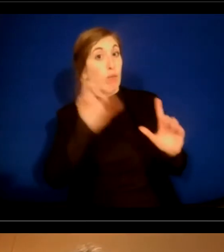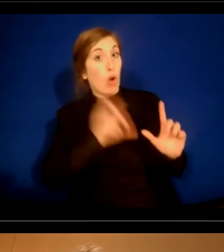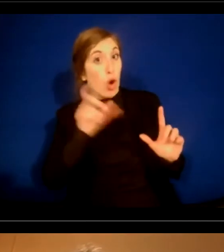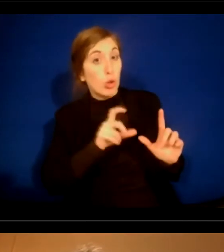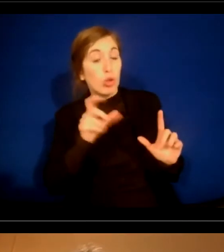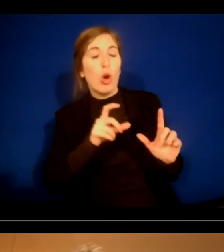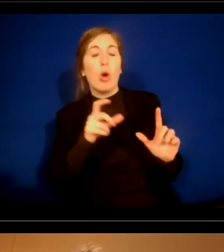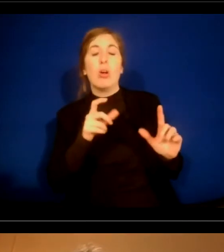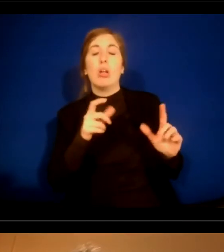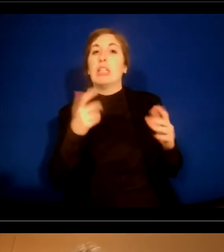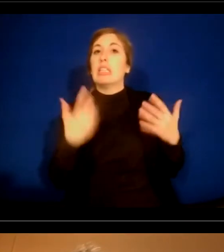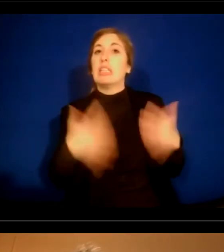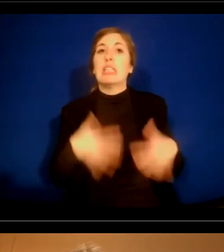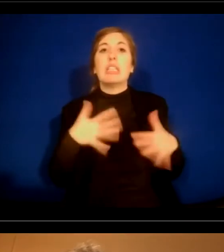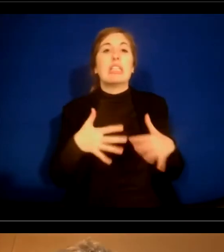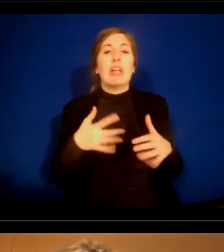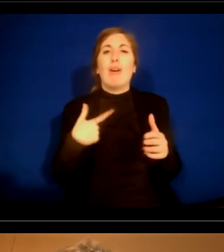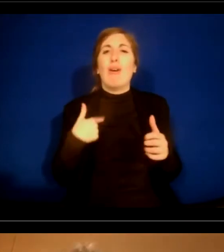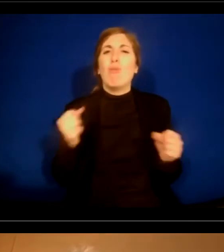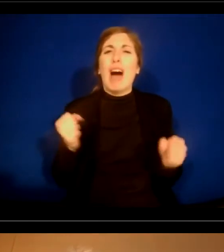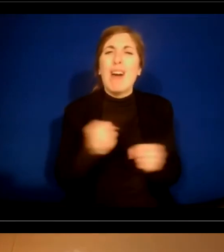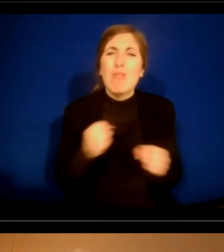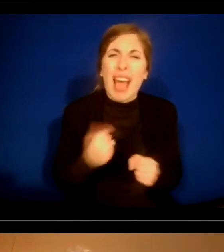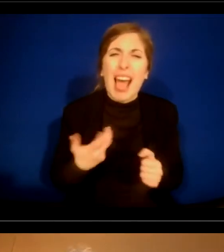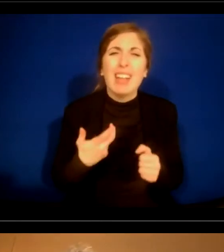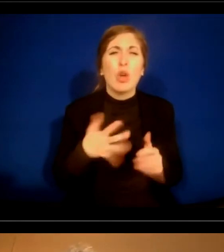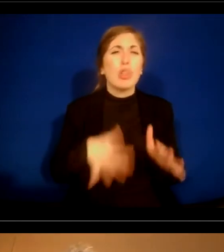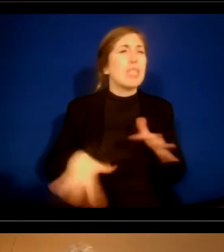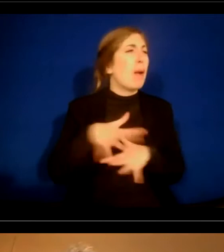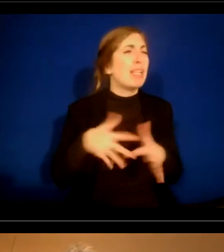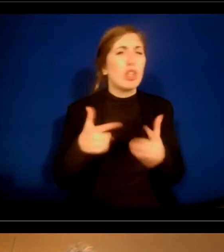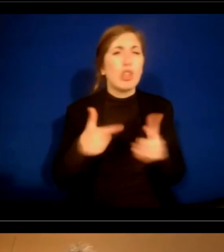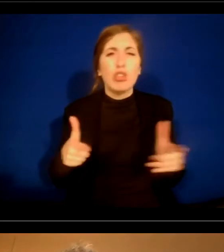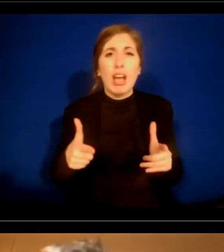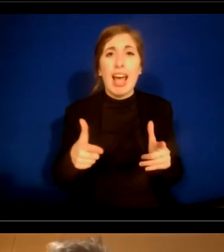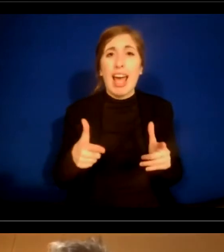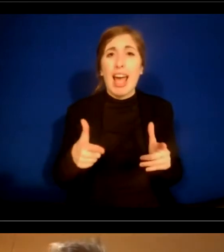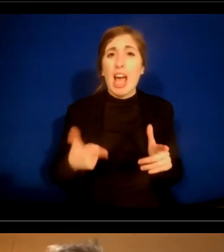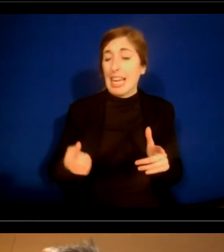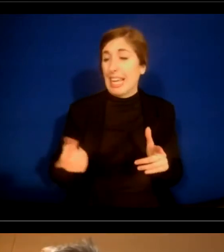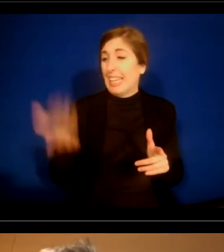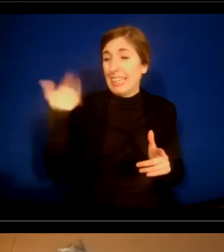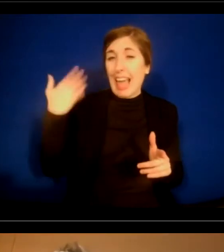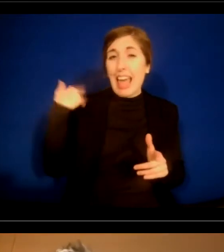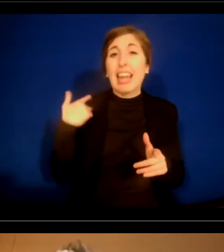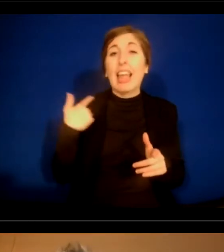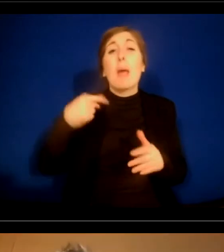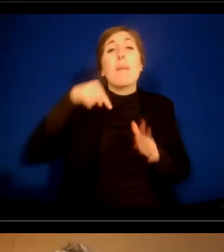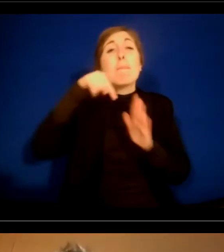non si ha spazio, fa freddo. L'altro giorno le temperature erano scese a meno 16 gradi, c'è la neve.